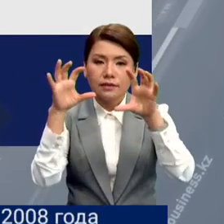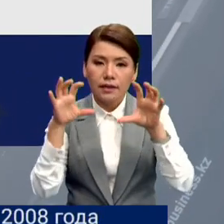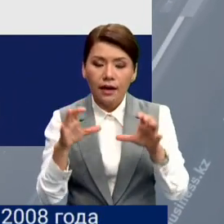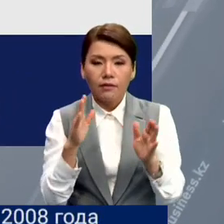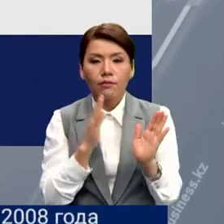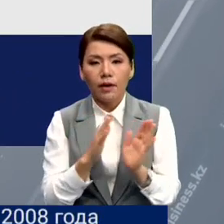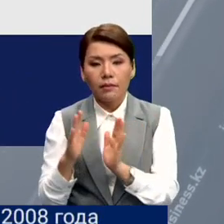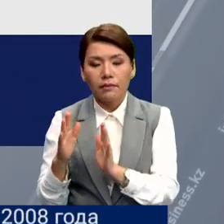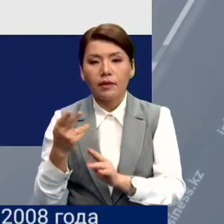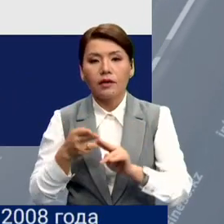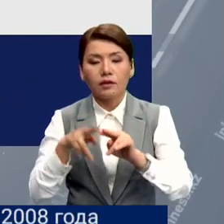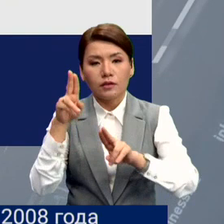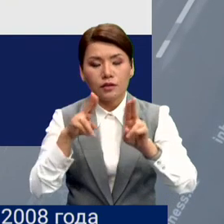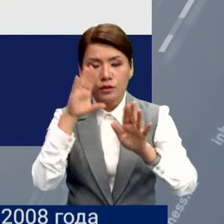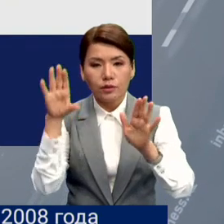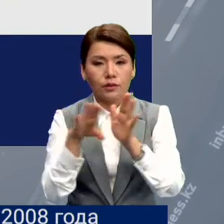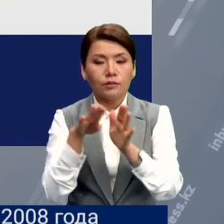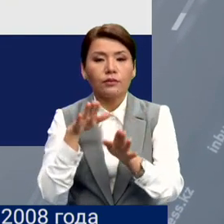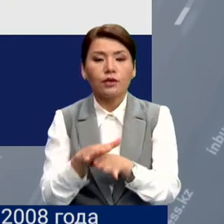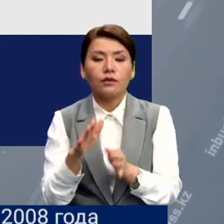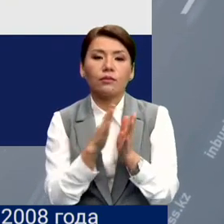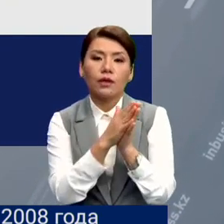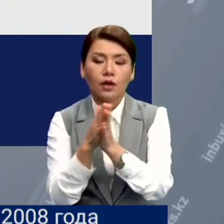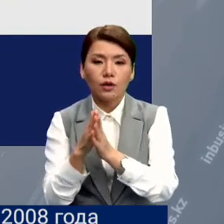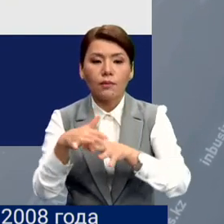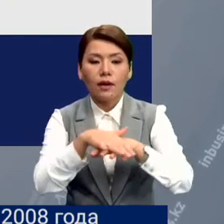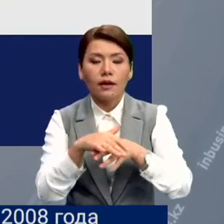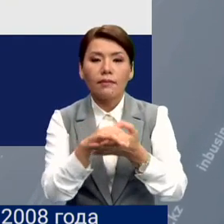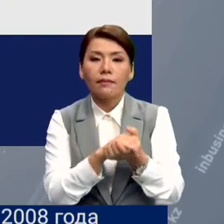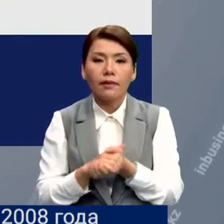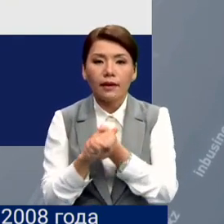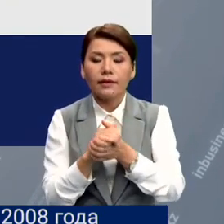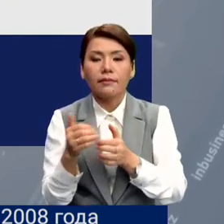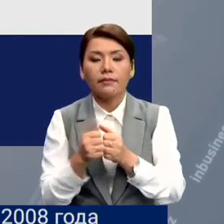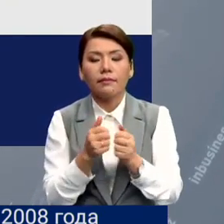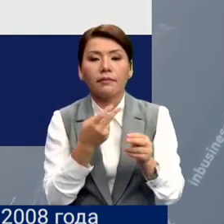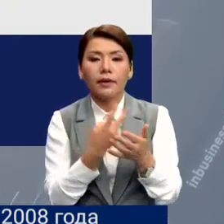және тәртіп қағидаттарын берік ұстануға шақырамын. Еліміздің бірлігі мен тұтастығын көрсете білейік.